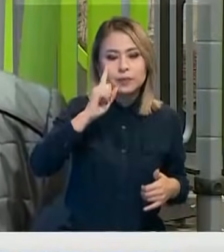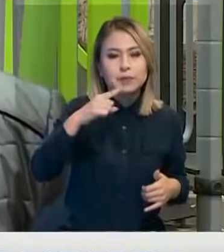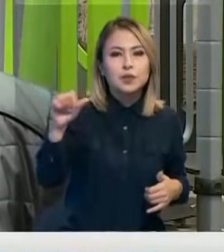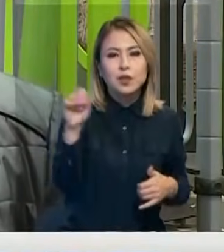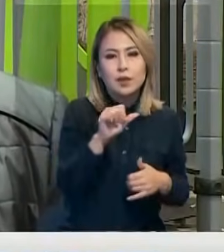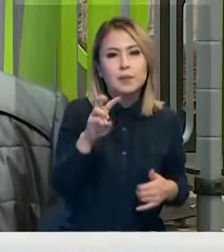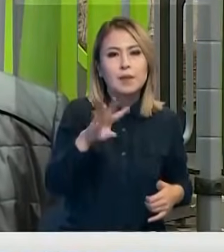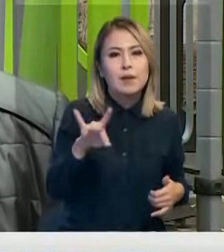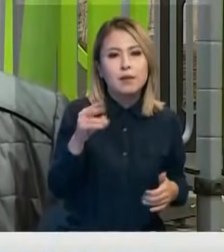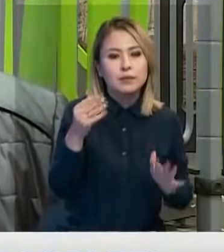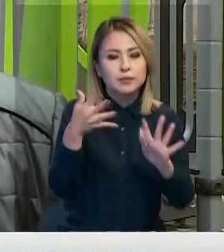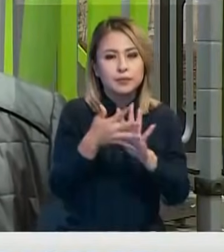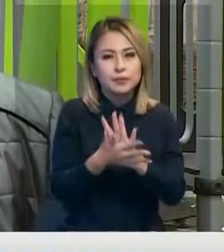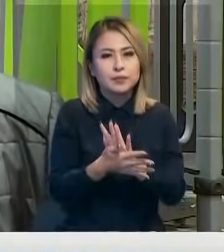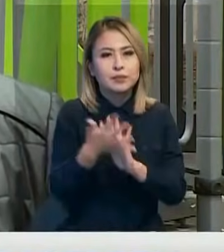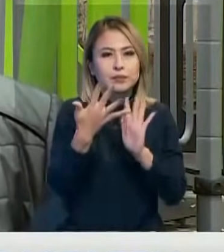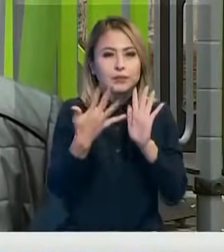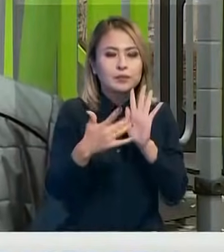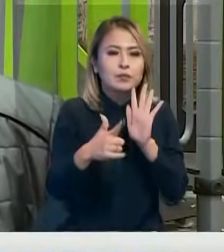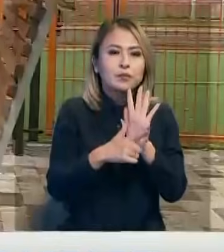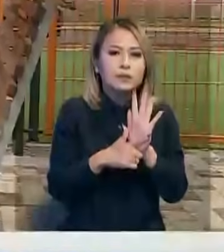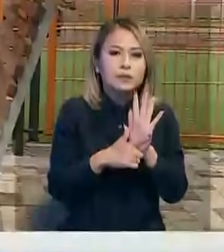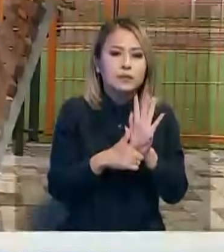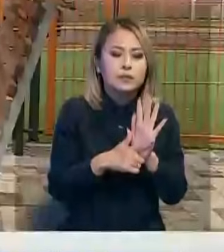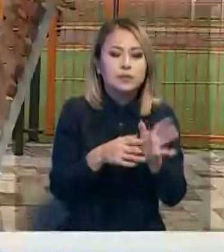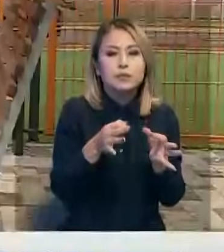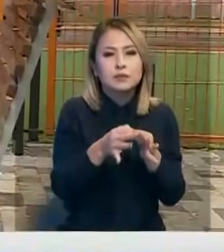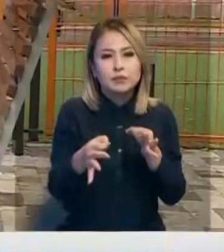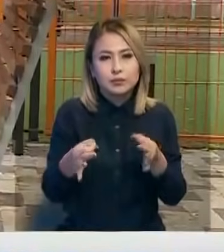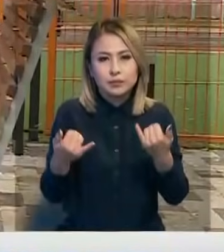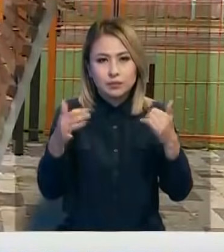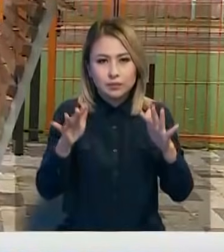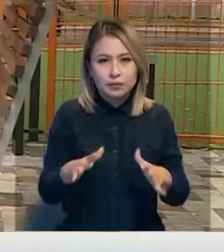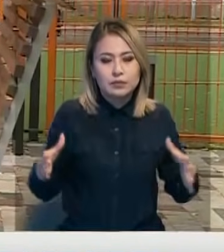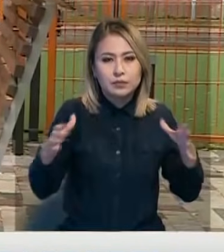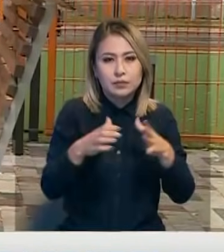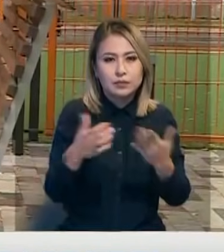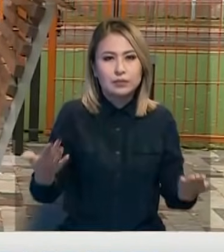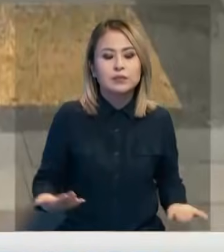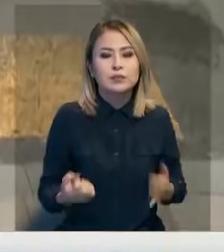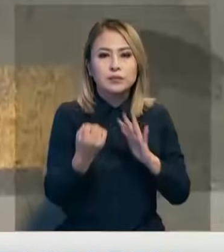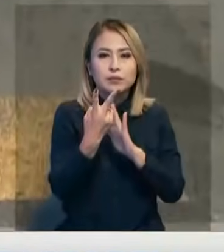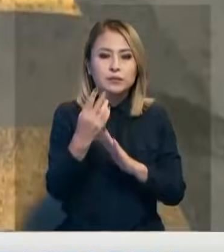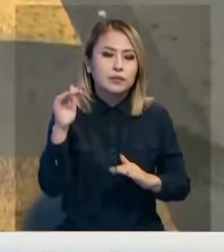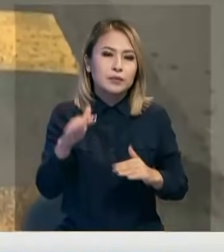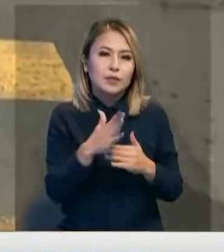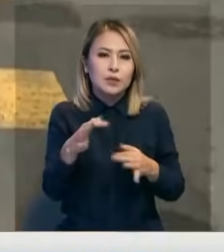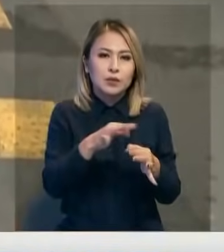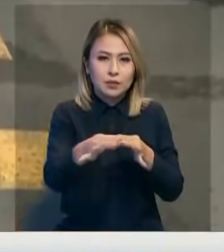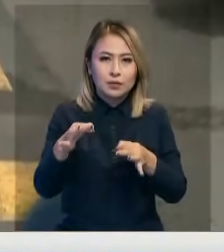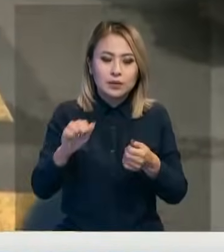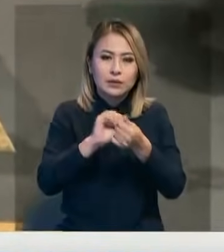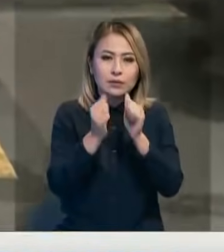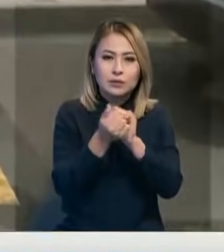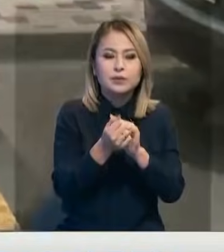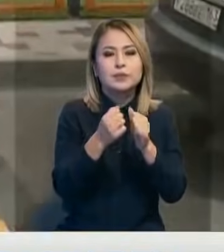жуық ақша жұмсалды. 57 аулаға. Жалпы аудан бойынша осы жылы 12 мың шаршы метр аумаққа тас, 19